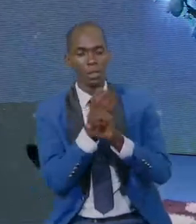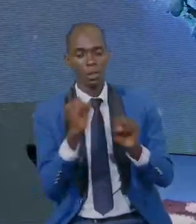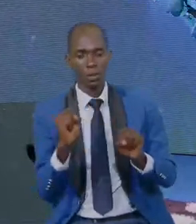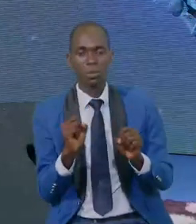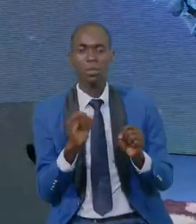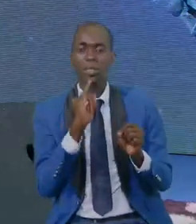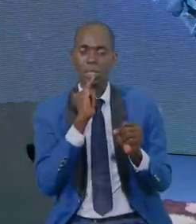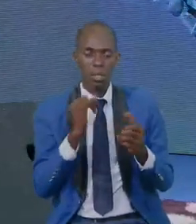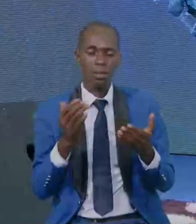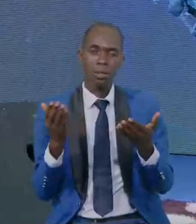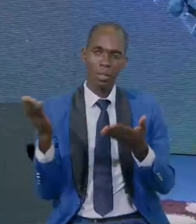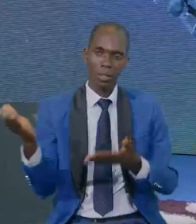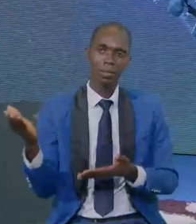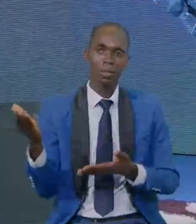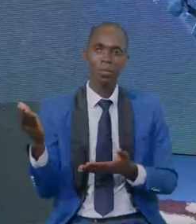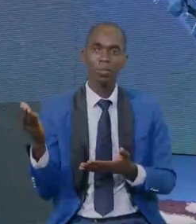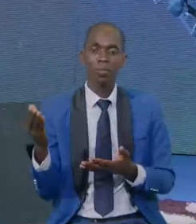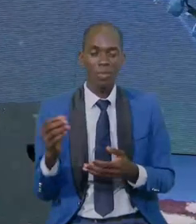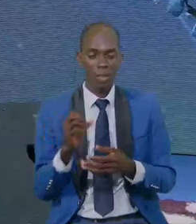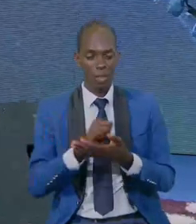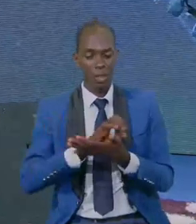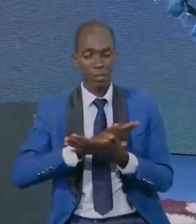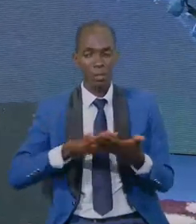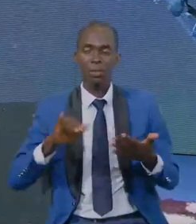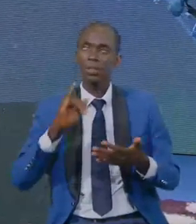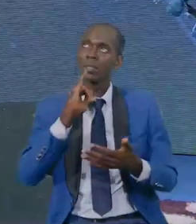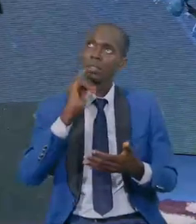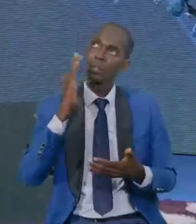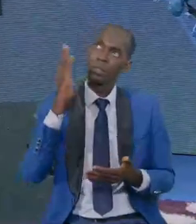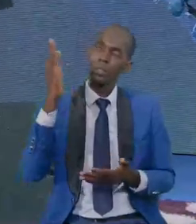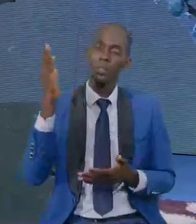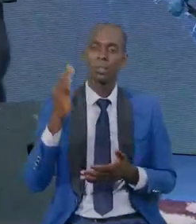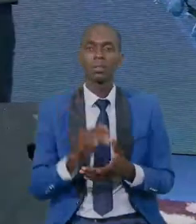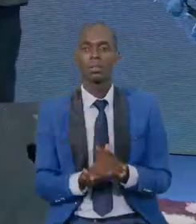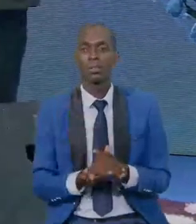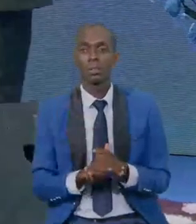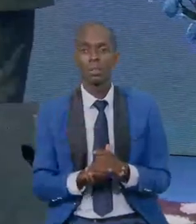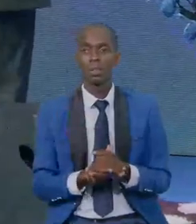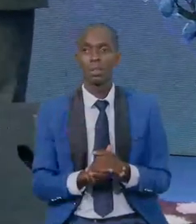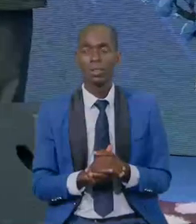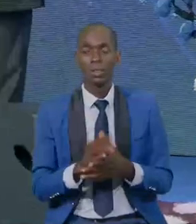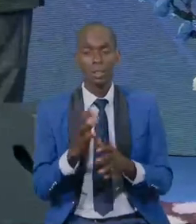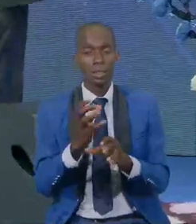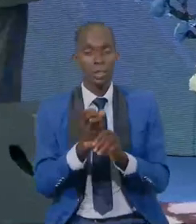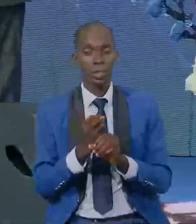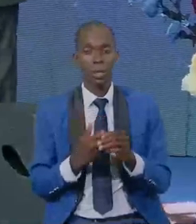le salut disponible, la sanctification disponible,